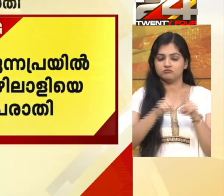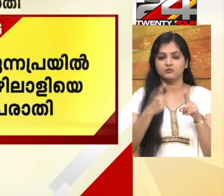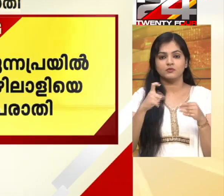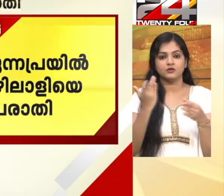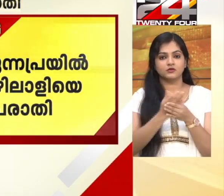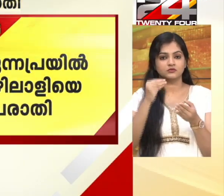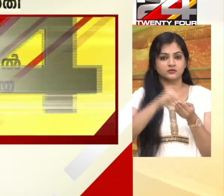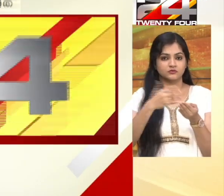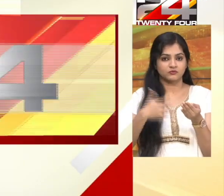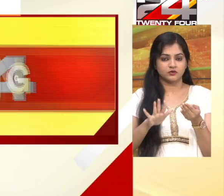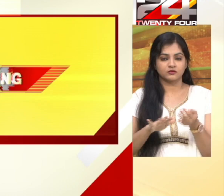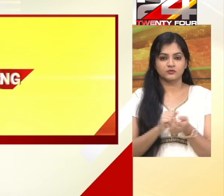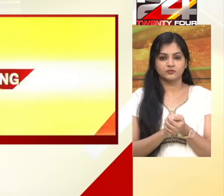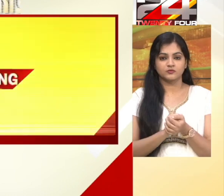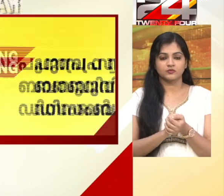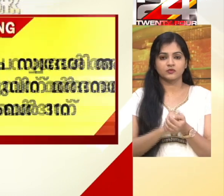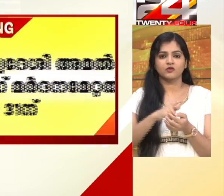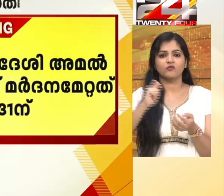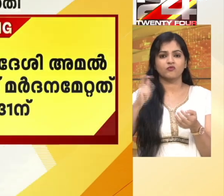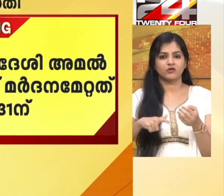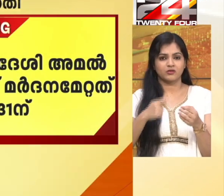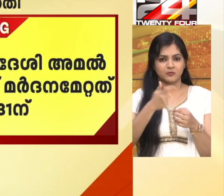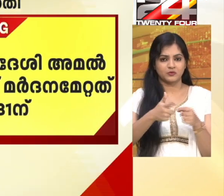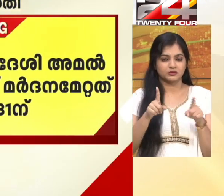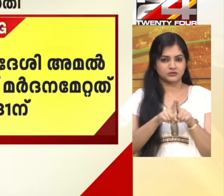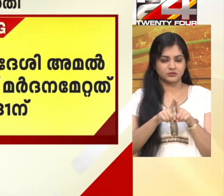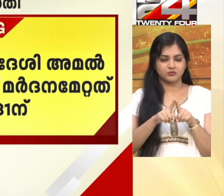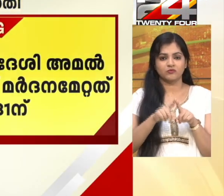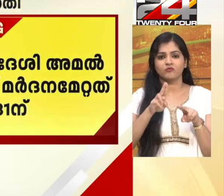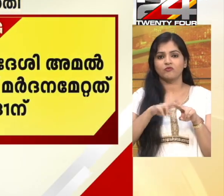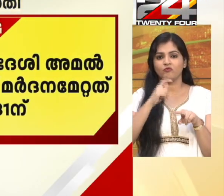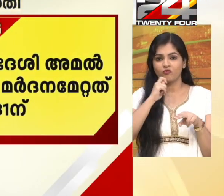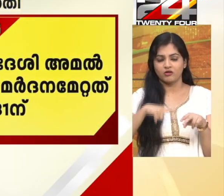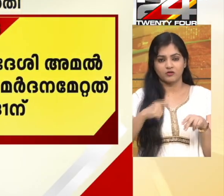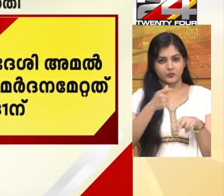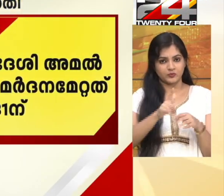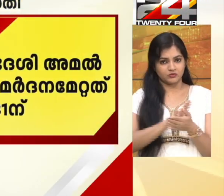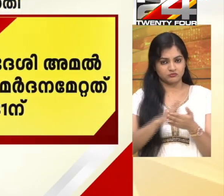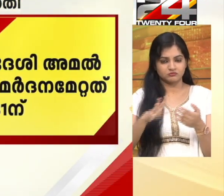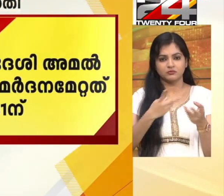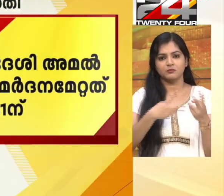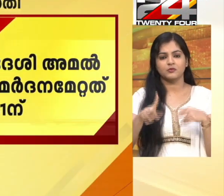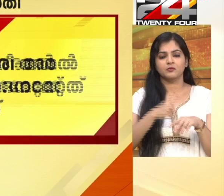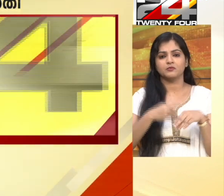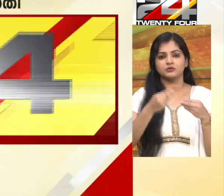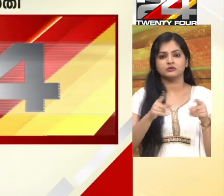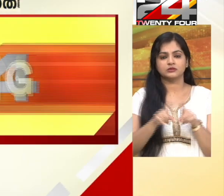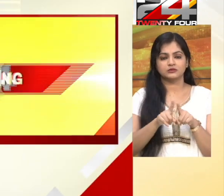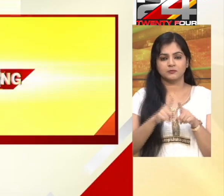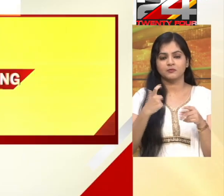നിമിഷം വരെയും എടുത്തിട്ടില്ല അങ്ങനെ അത് ഫൈൻ അടച്ച് സാധാരണഗതിയിൽ ഫൈൻ മാത്രമായിരിക്കും അതിൻ്റെ ഒരു ശിക്ഷയായി വരിക ആ നിലയ്ക്ക് മാത്രമുള്ള ഒരു